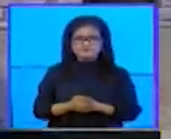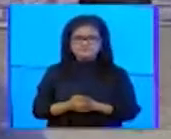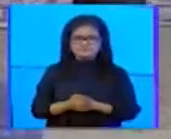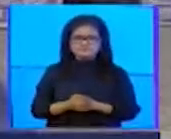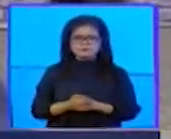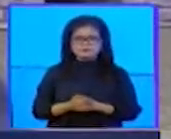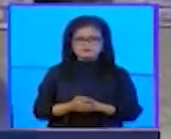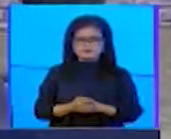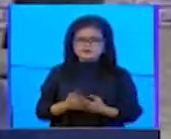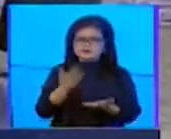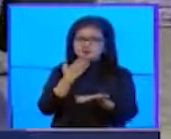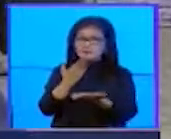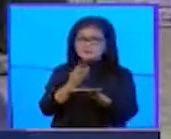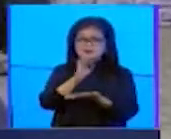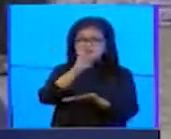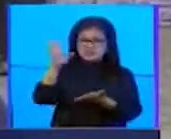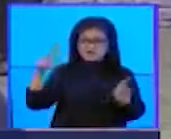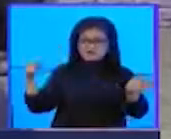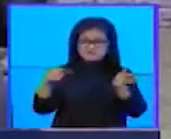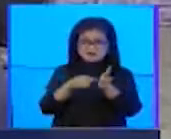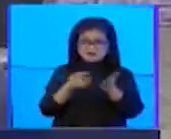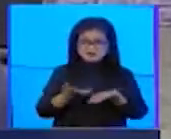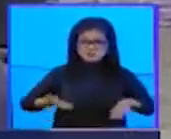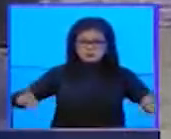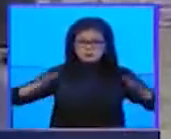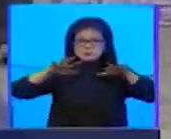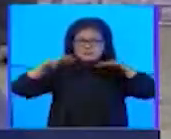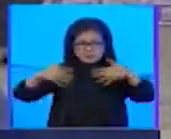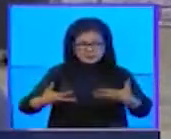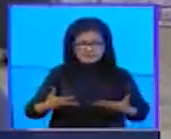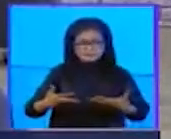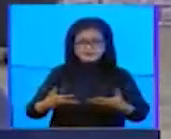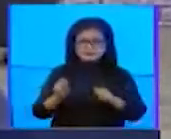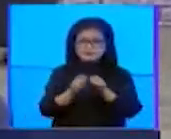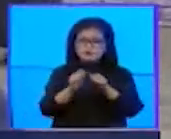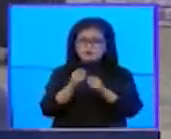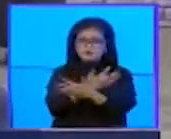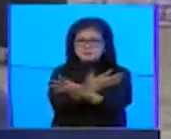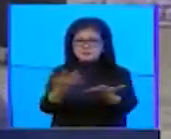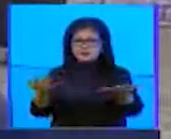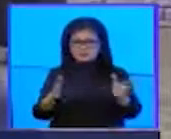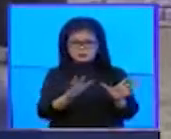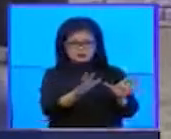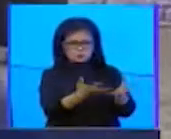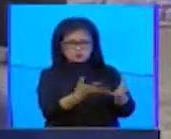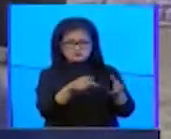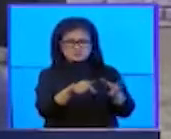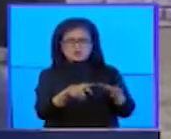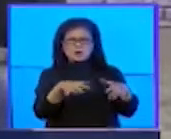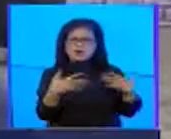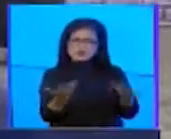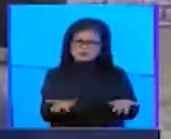Selamat siang pemirsa, pilkada di tengah pandemi COVID-19 membuat seluruh petugas yang terdaftar sebagai anggota maupun